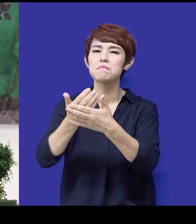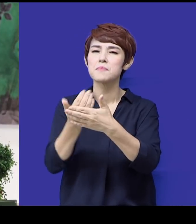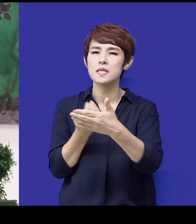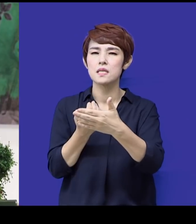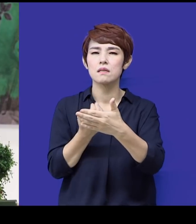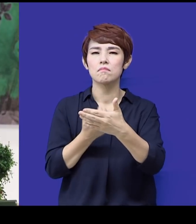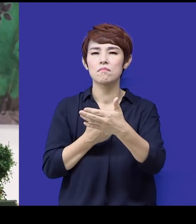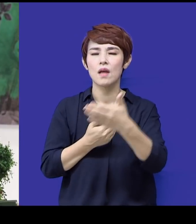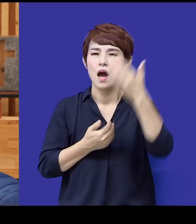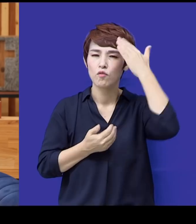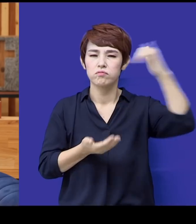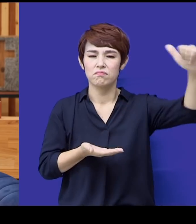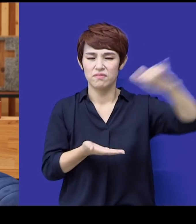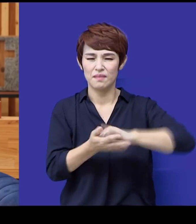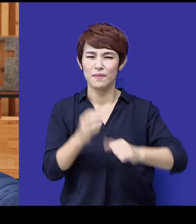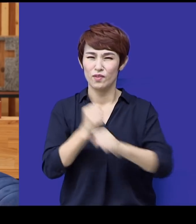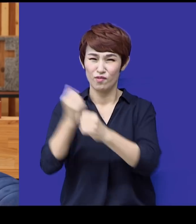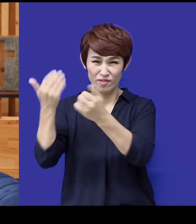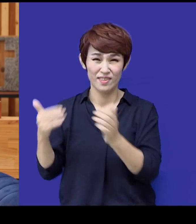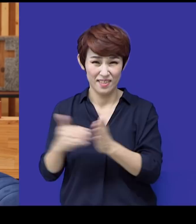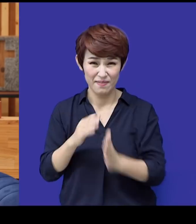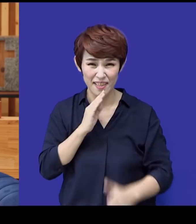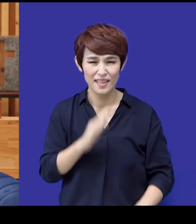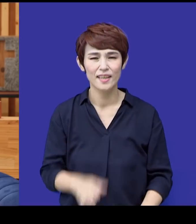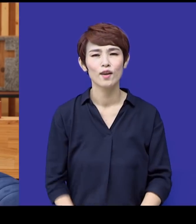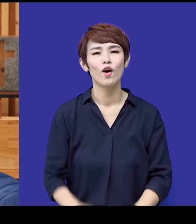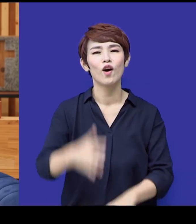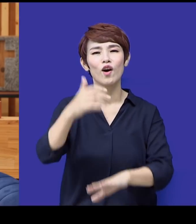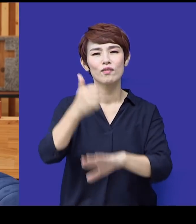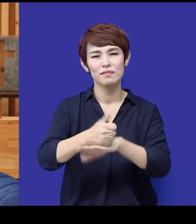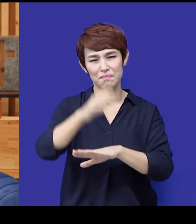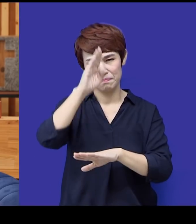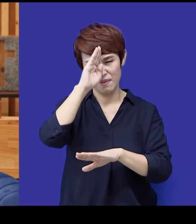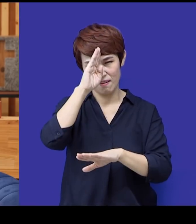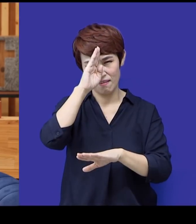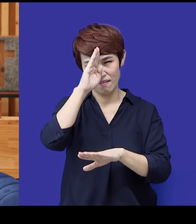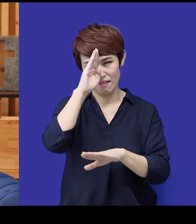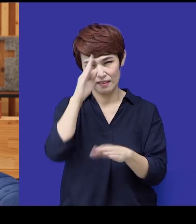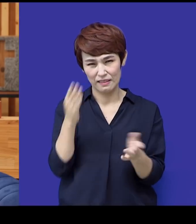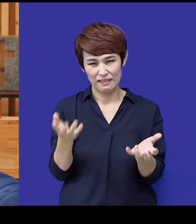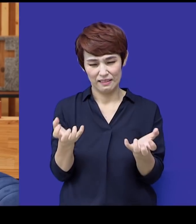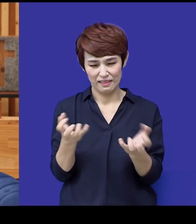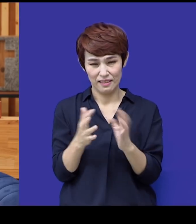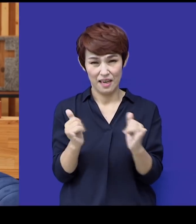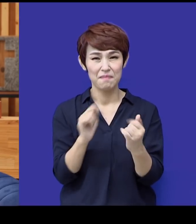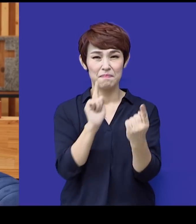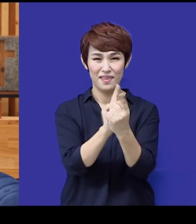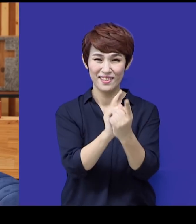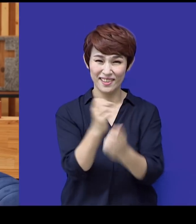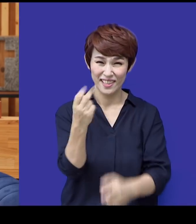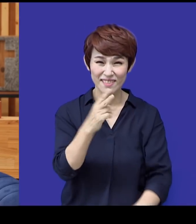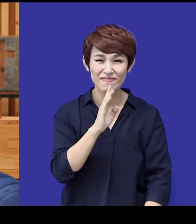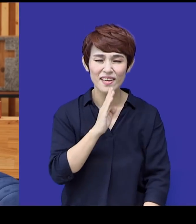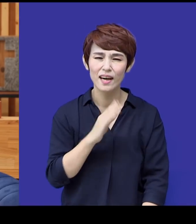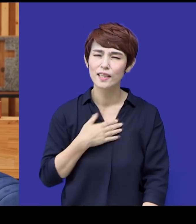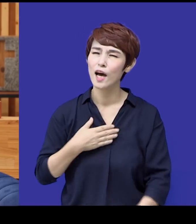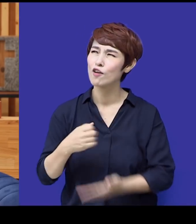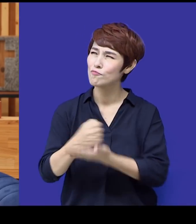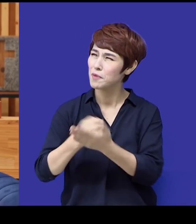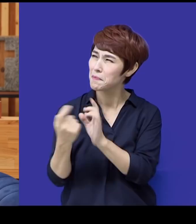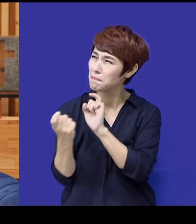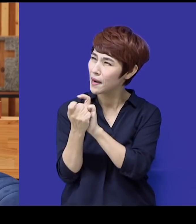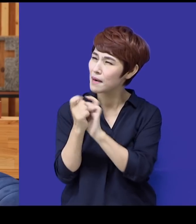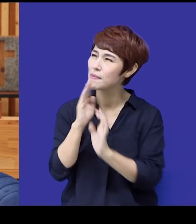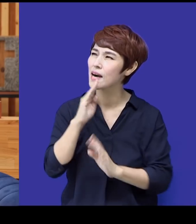생각이 들고. 결국은 돌고 돌아서 한센인들에게 다시 돌아오셨네요. 네. 어떠셨어요? 다시 이것이 나의 운명인가? 하나님께서